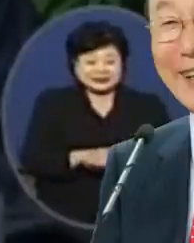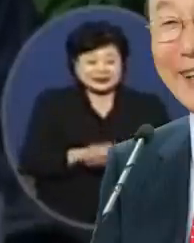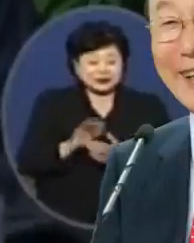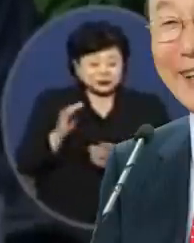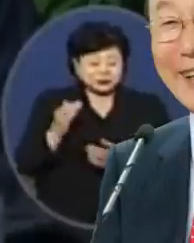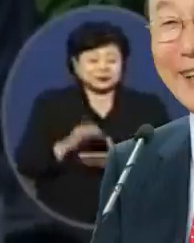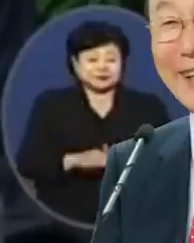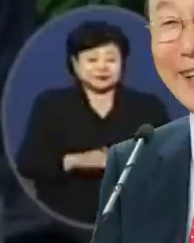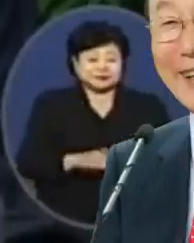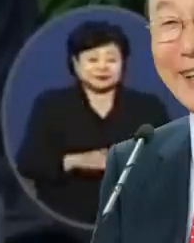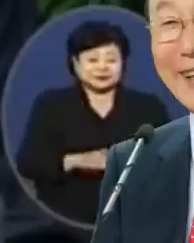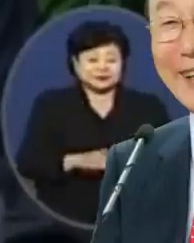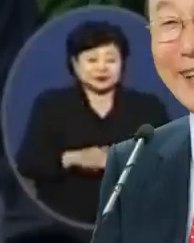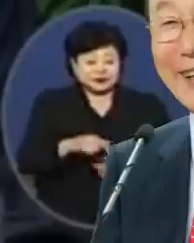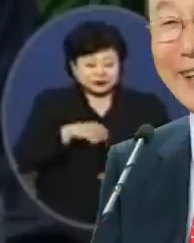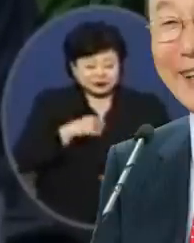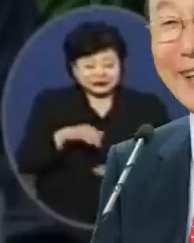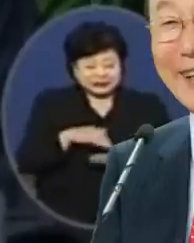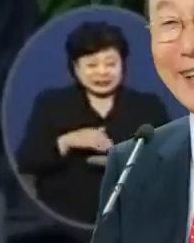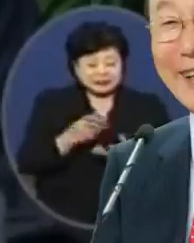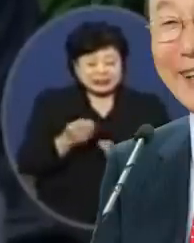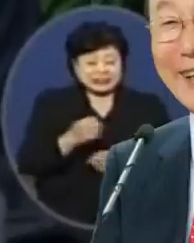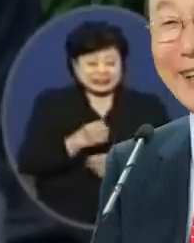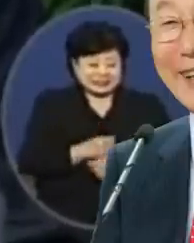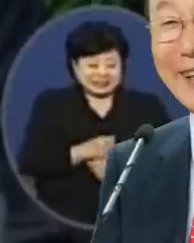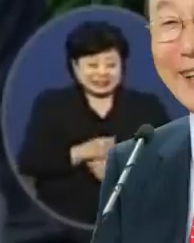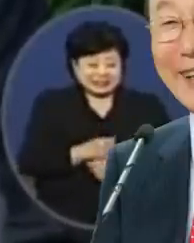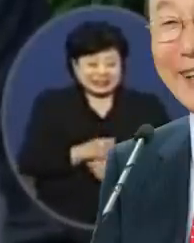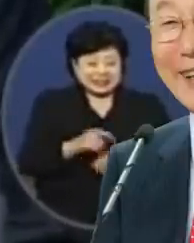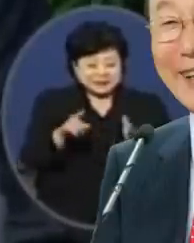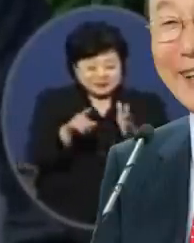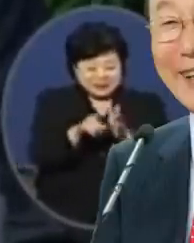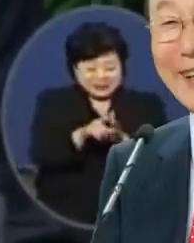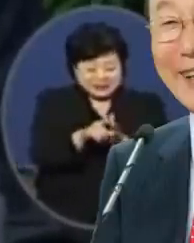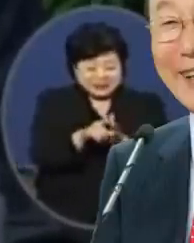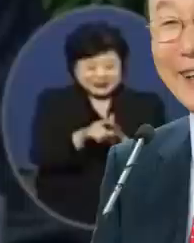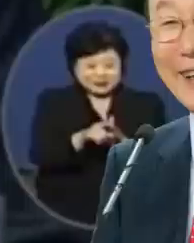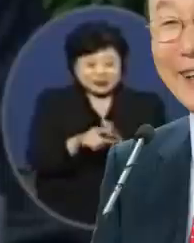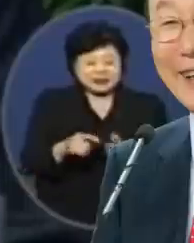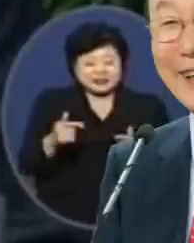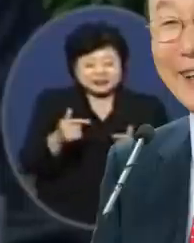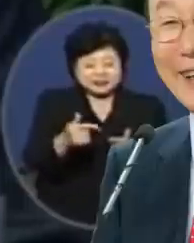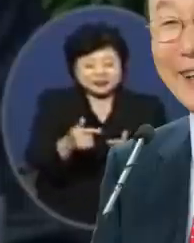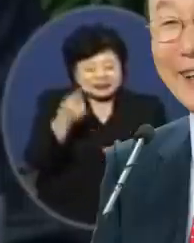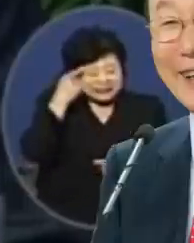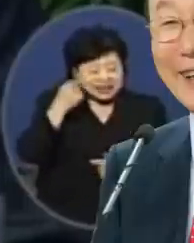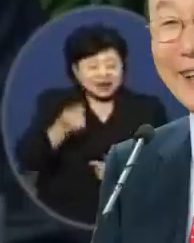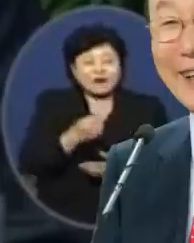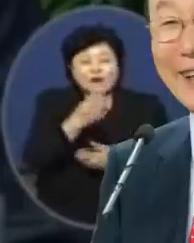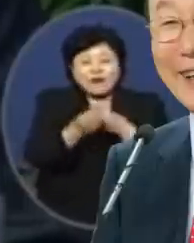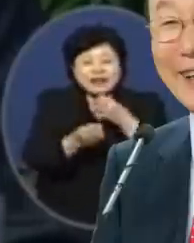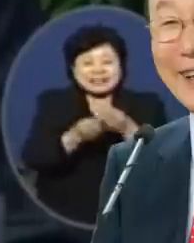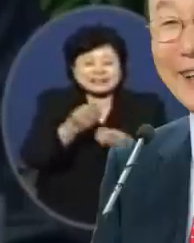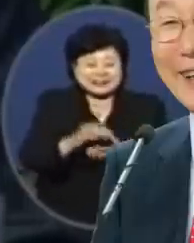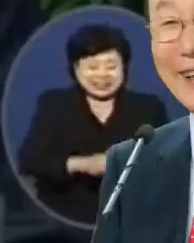요사이 솔직히 계산을 더 많이 했는데 내 믿음이 많이 식어졌구나 그런 생각하고 회개를